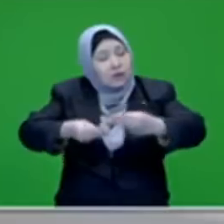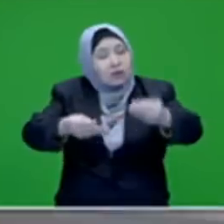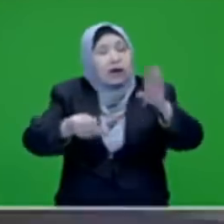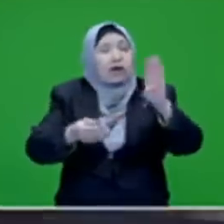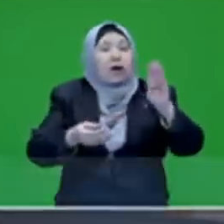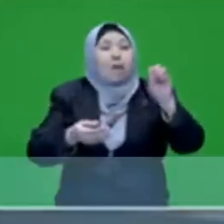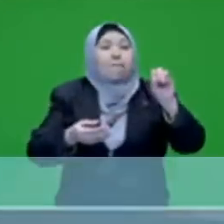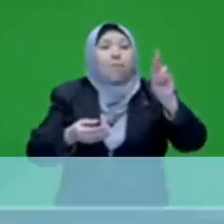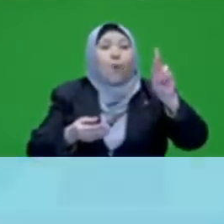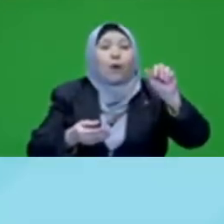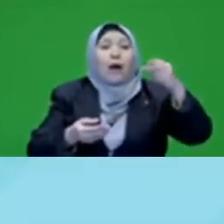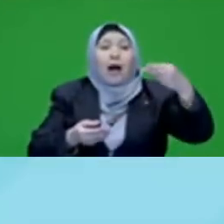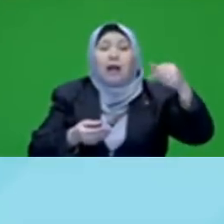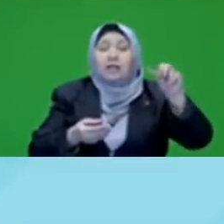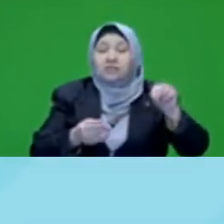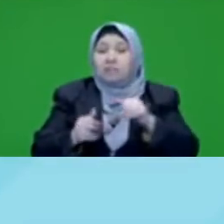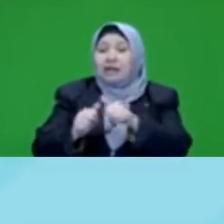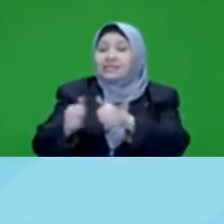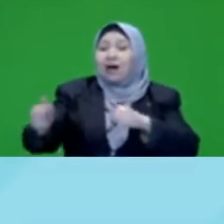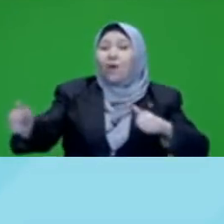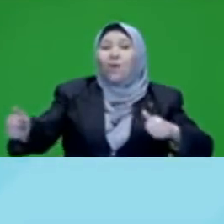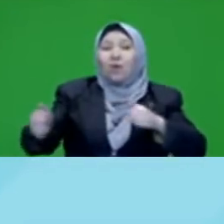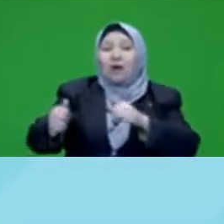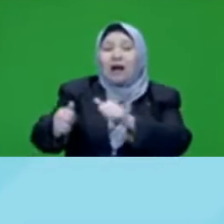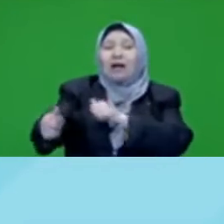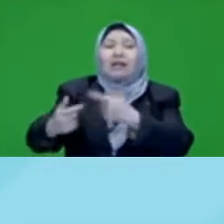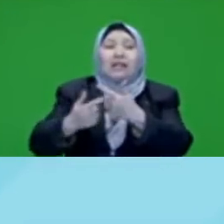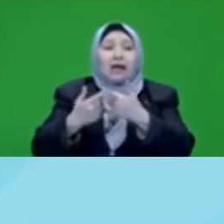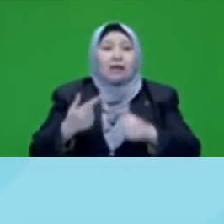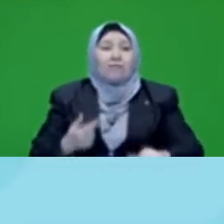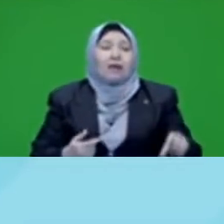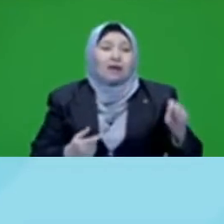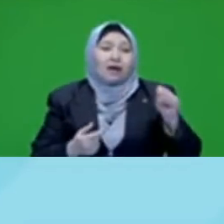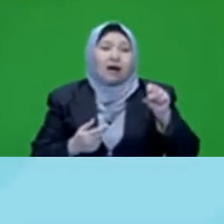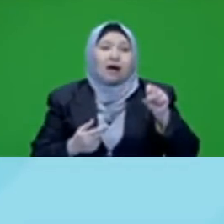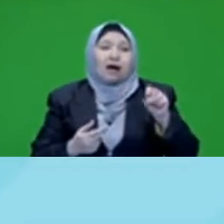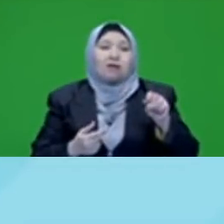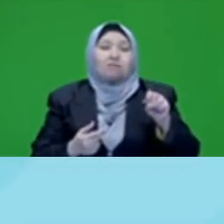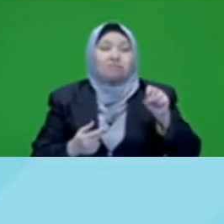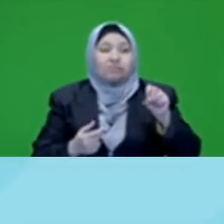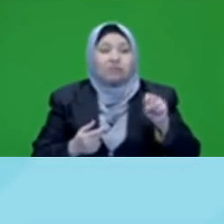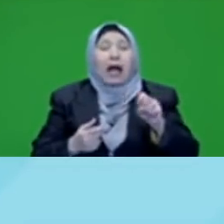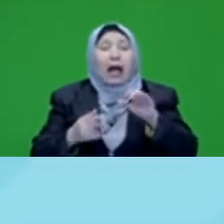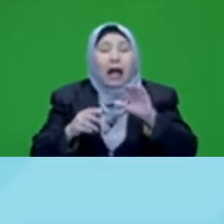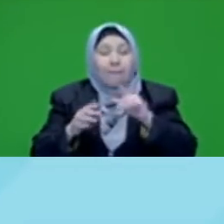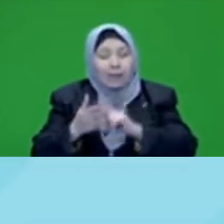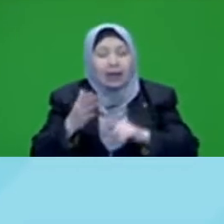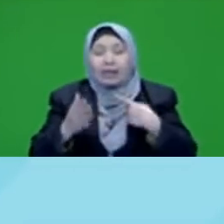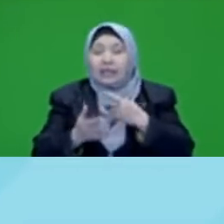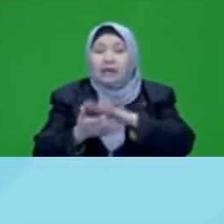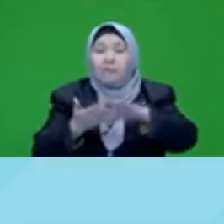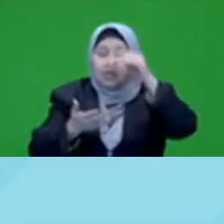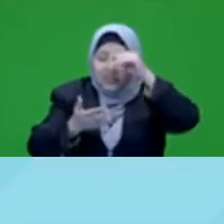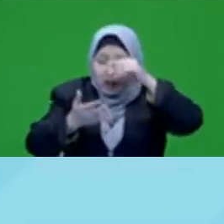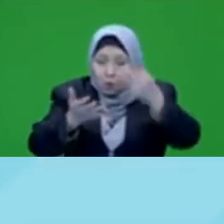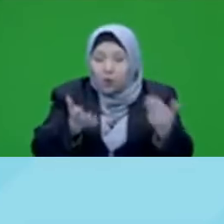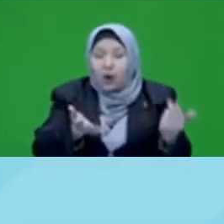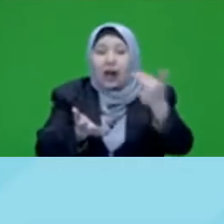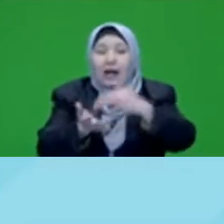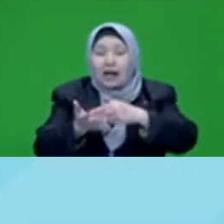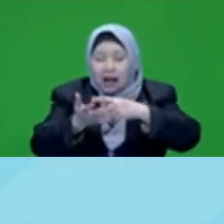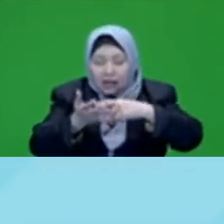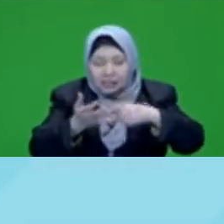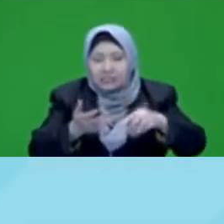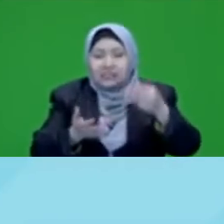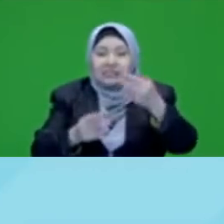burhan sehinggakan terjauh daripada as-su' awal fahsya sebagaimana kita belajar ulang kaji pada hari ini.